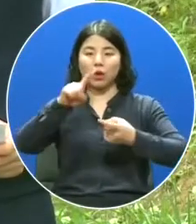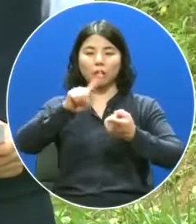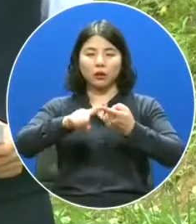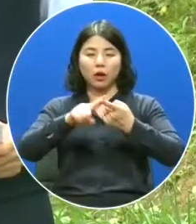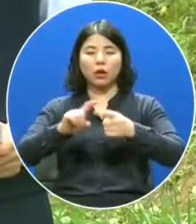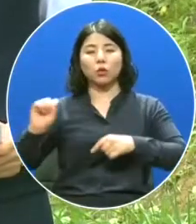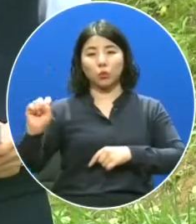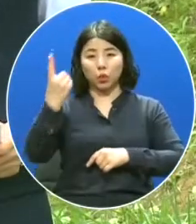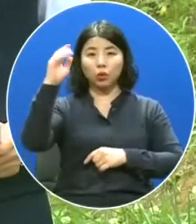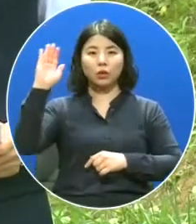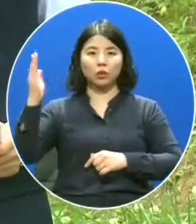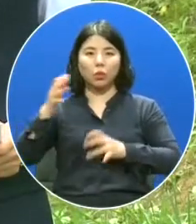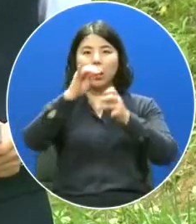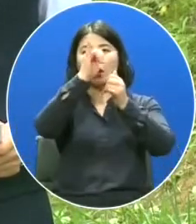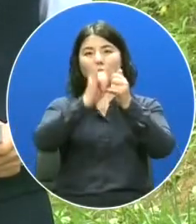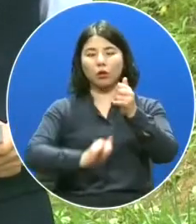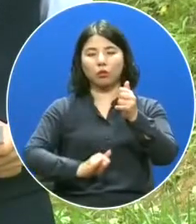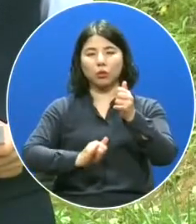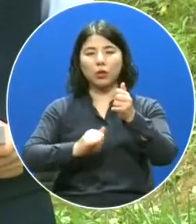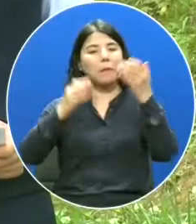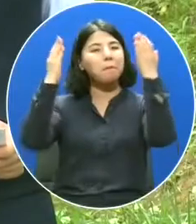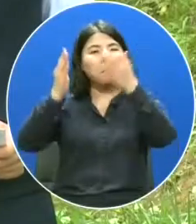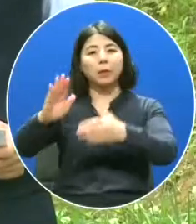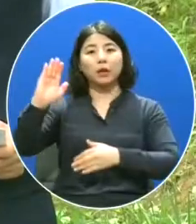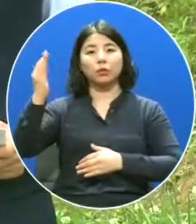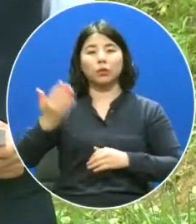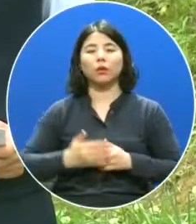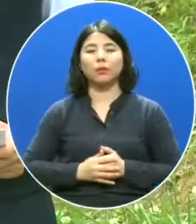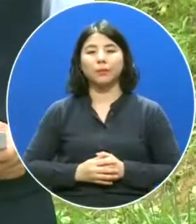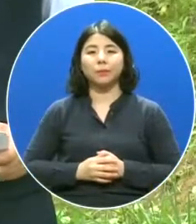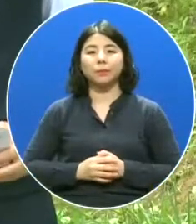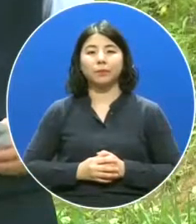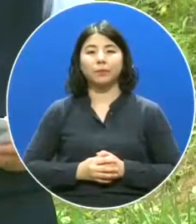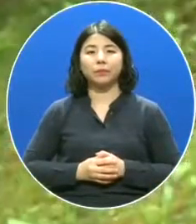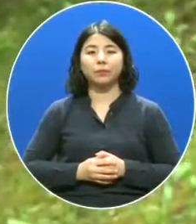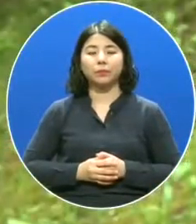민주화운동의 원동력이 되었고 역사의 이정표가 되었습니다.